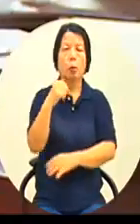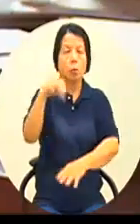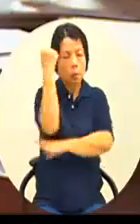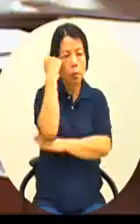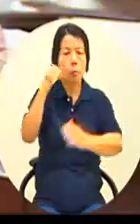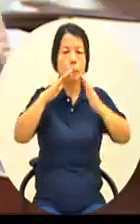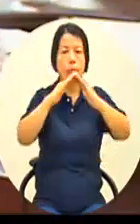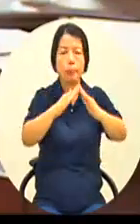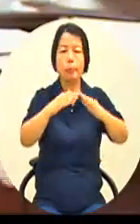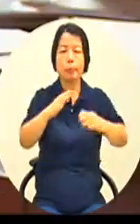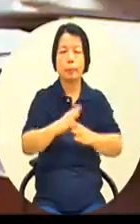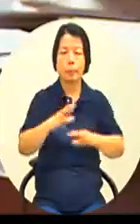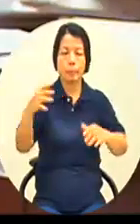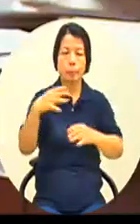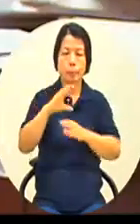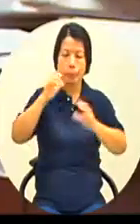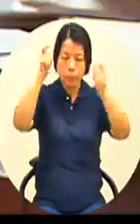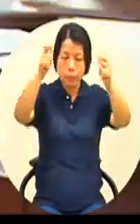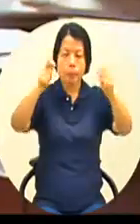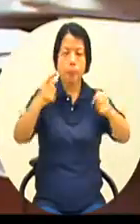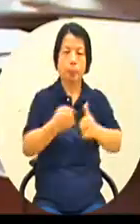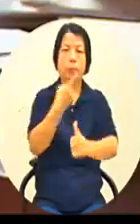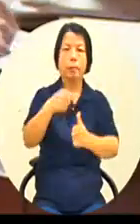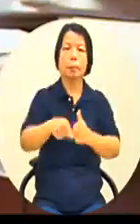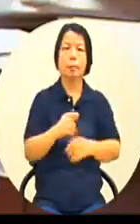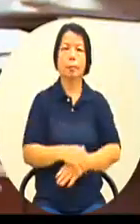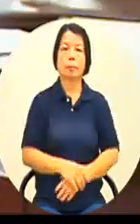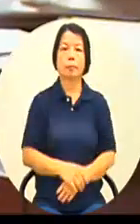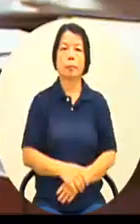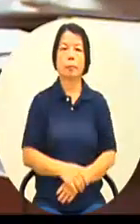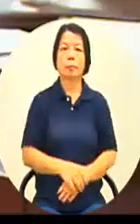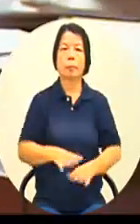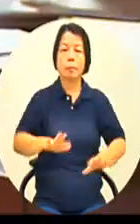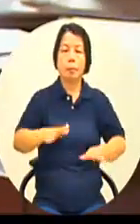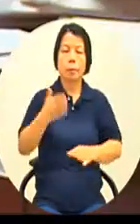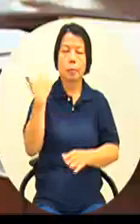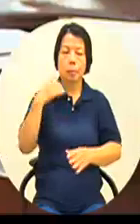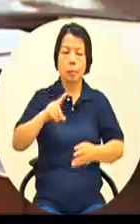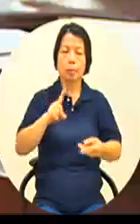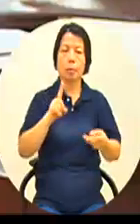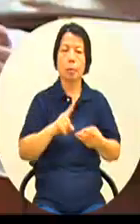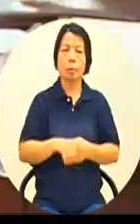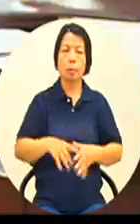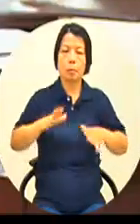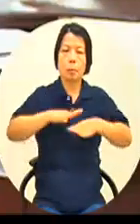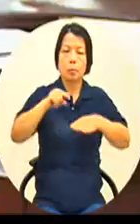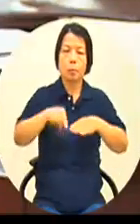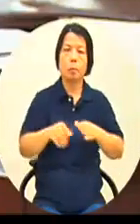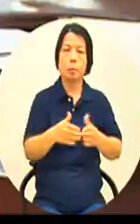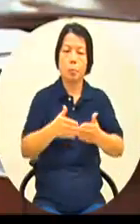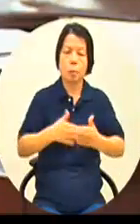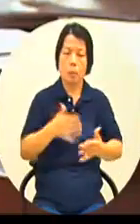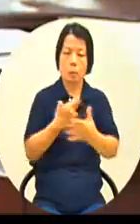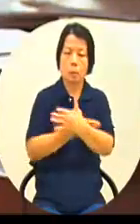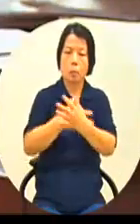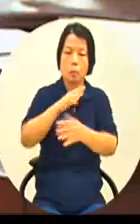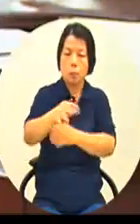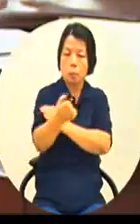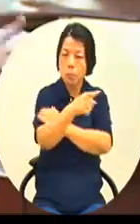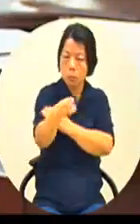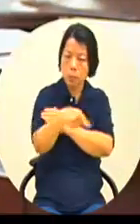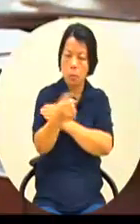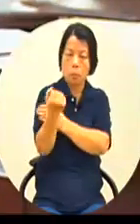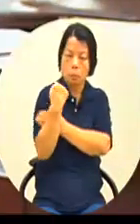个成果嘛，包括咱的观光局的局长领导之下，各当主管局长领导之下嘞，咱今仔有这亮丽成绩嘛。但是咱